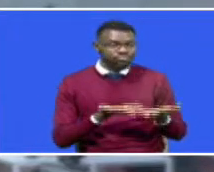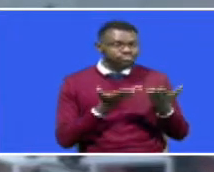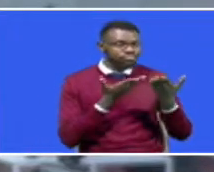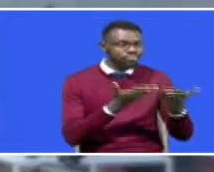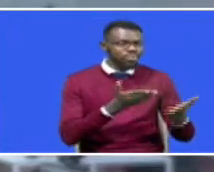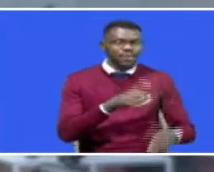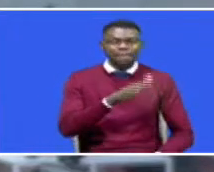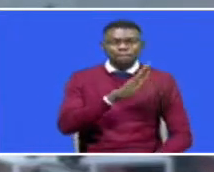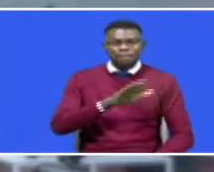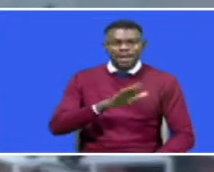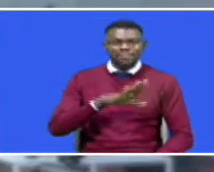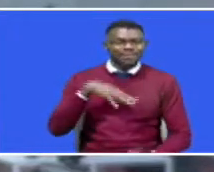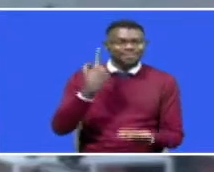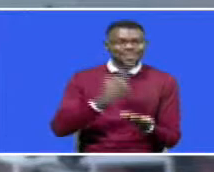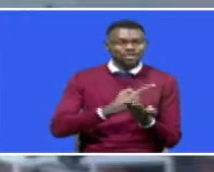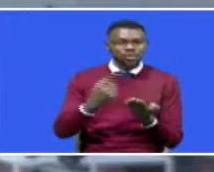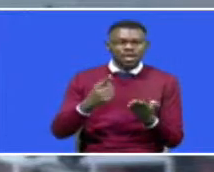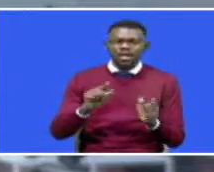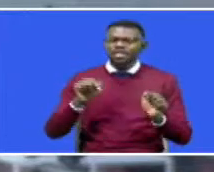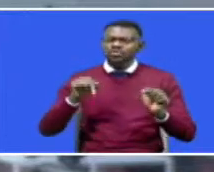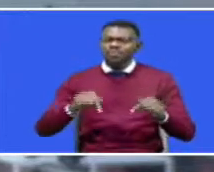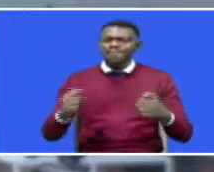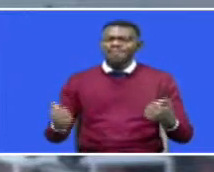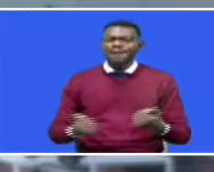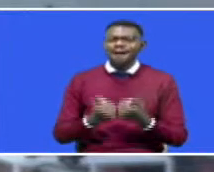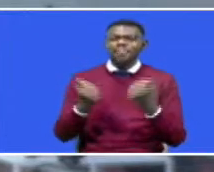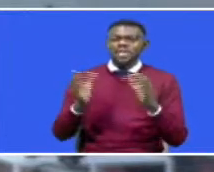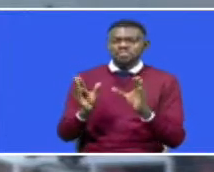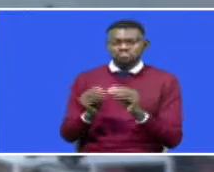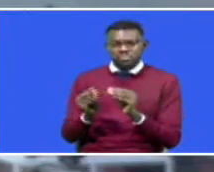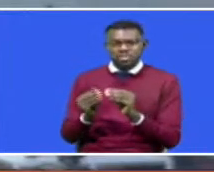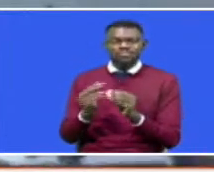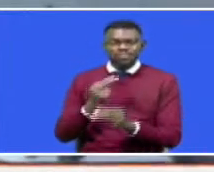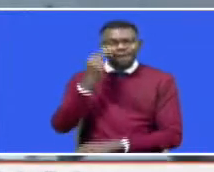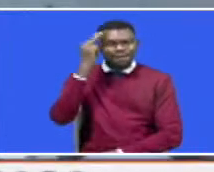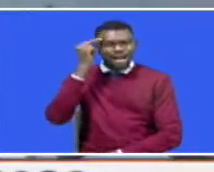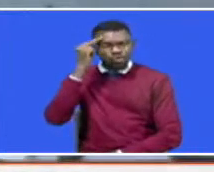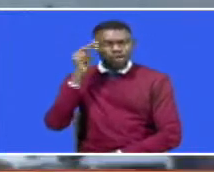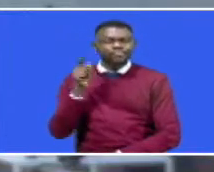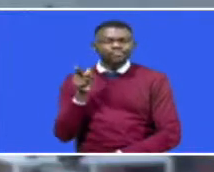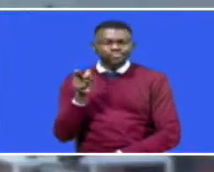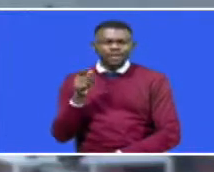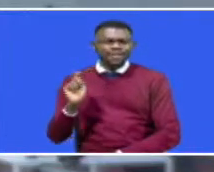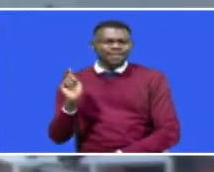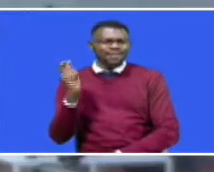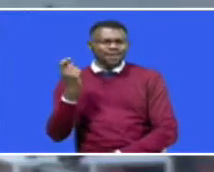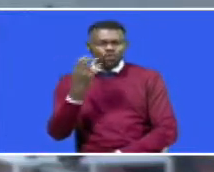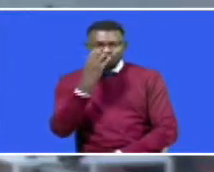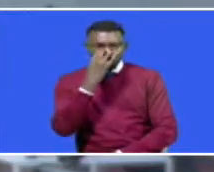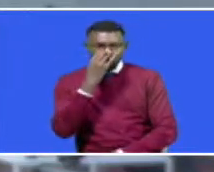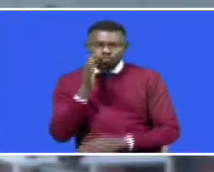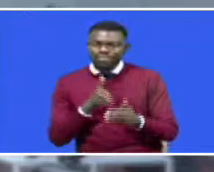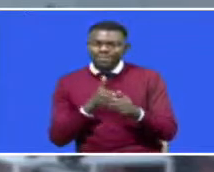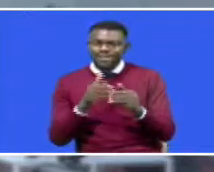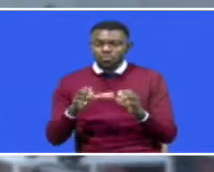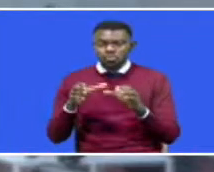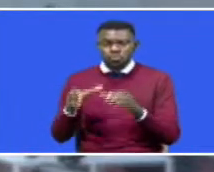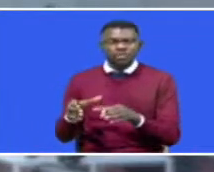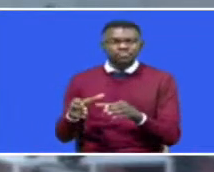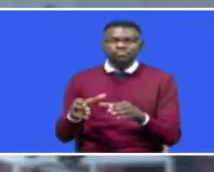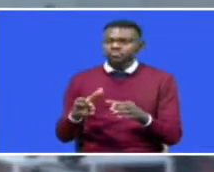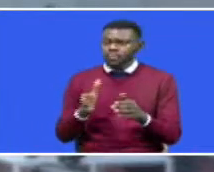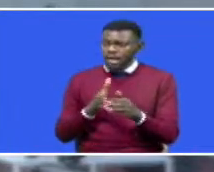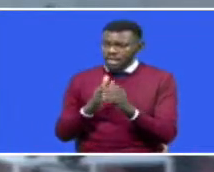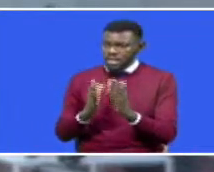wiki ijayo. Wakizungumza leo katika kaunti ya Naro kwa viongozi hao wakiongozwa na Rais William Ruto, walisema hawatatishwa